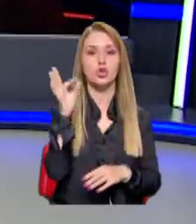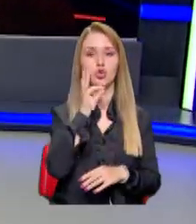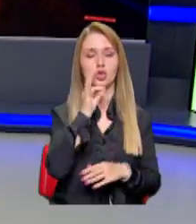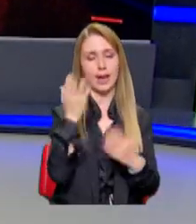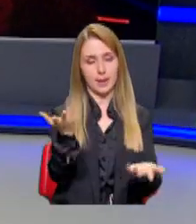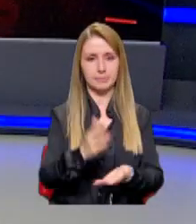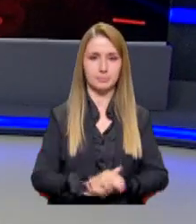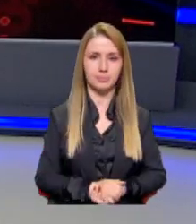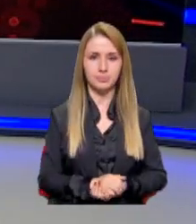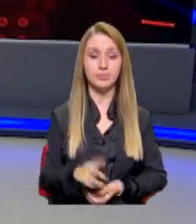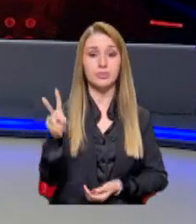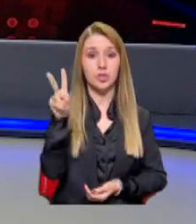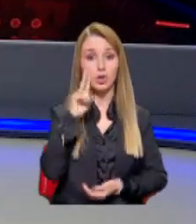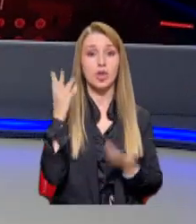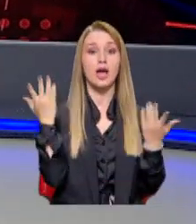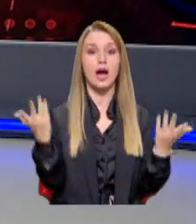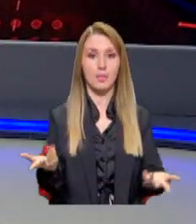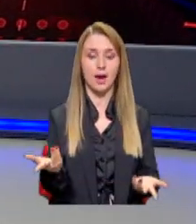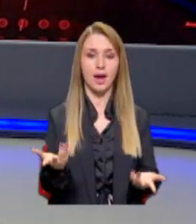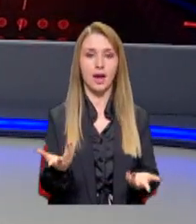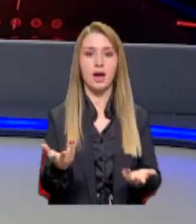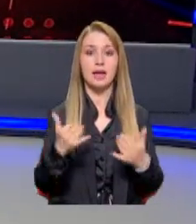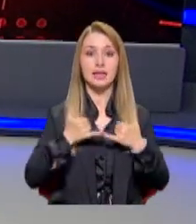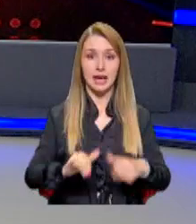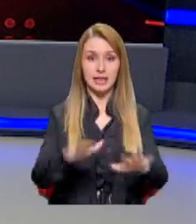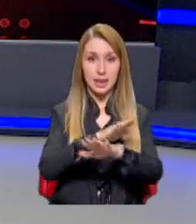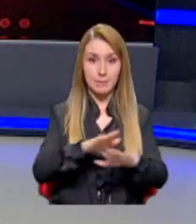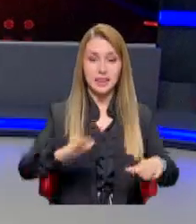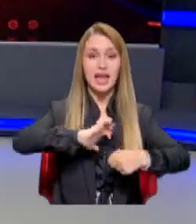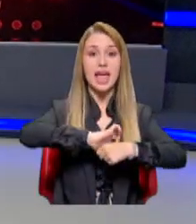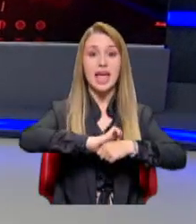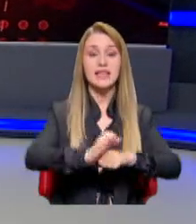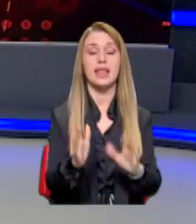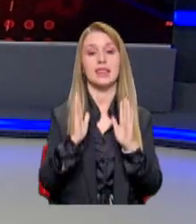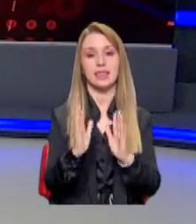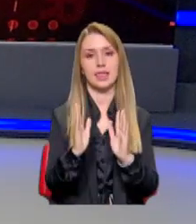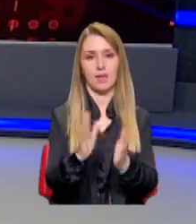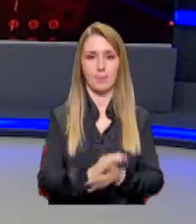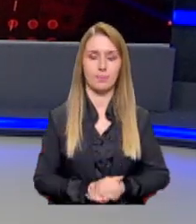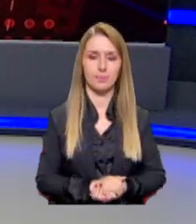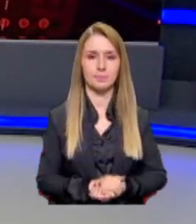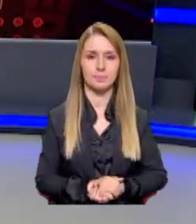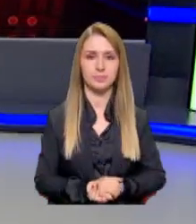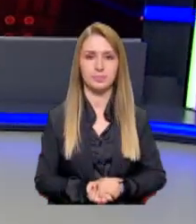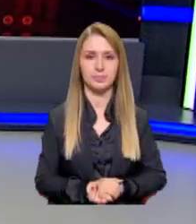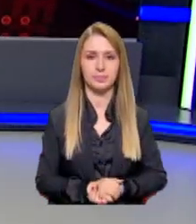artık sonuna geldik ama Tatil bitti çilesi henüz bitmedi